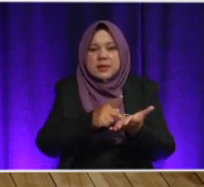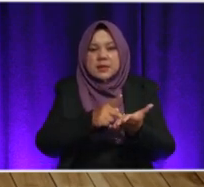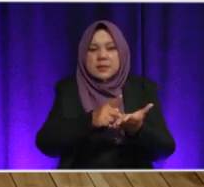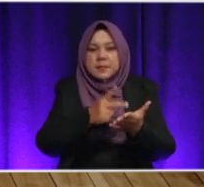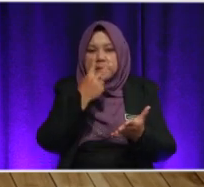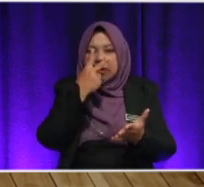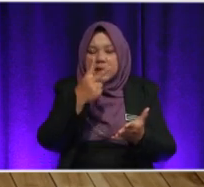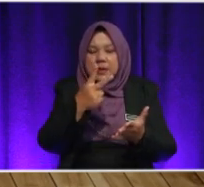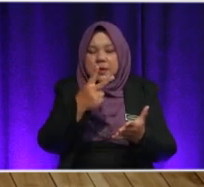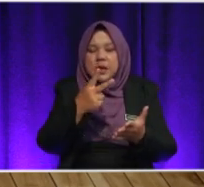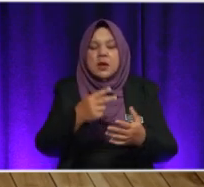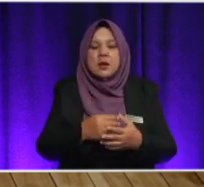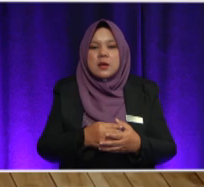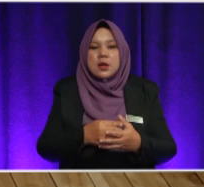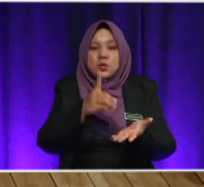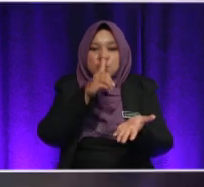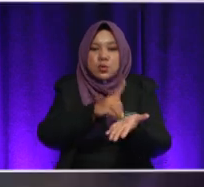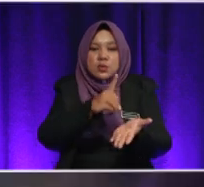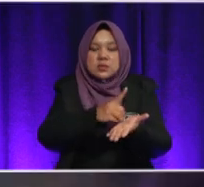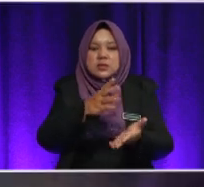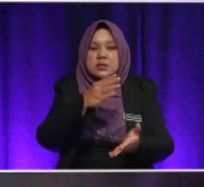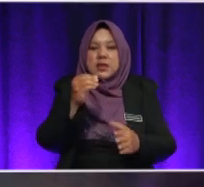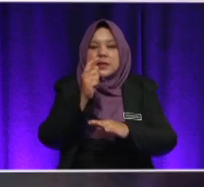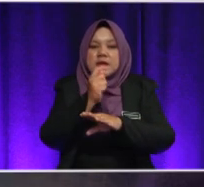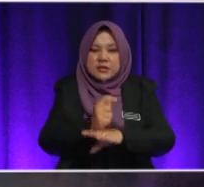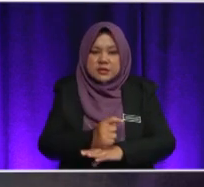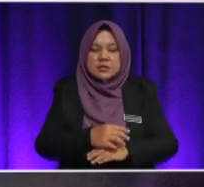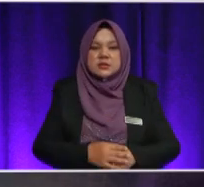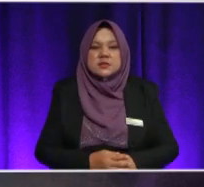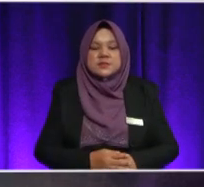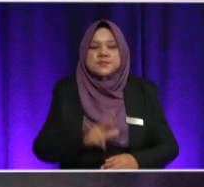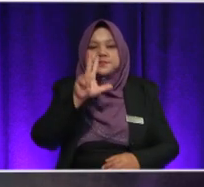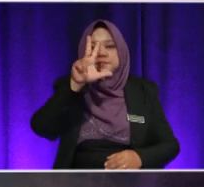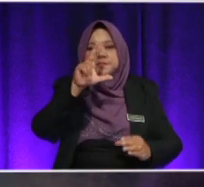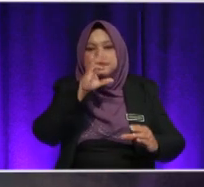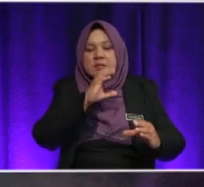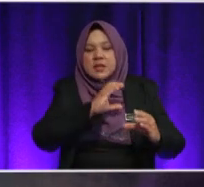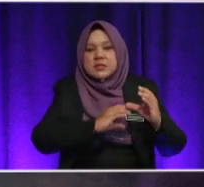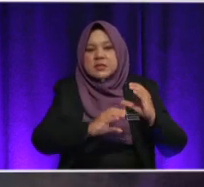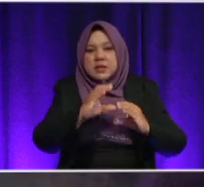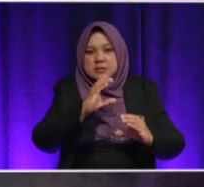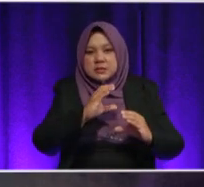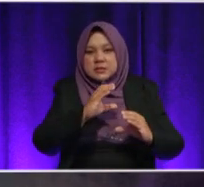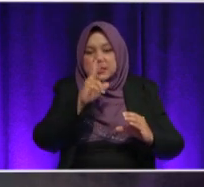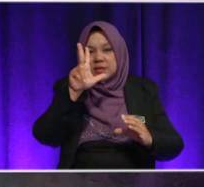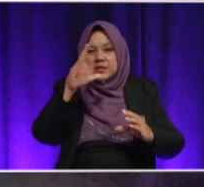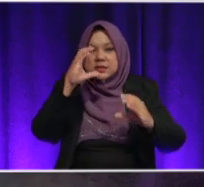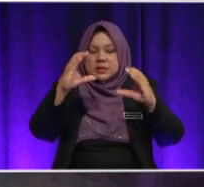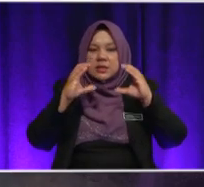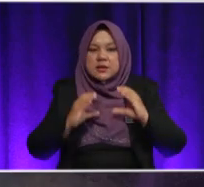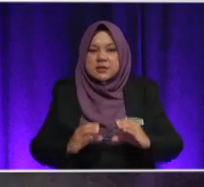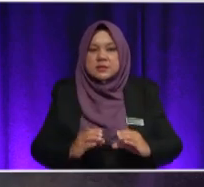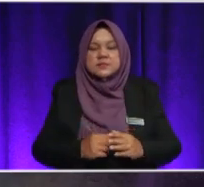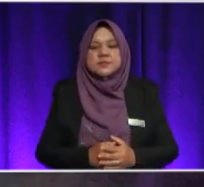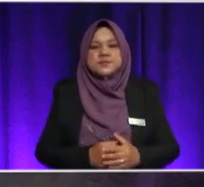pengamal purbata modern dan tradisional itulah tadi ya 3 kaedah perubahan apa diingat tak mirata